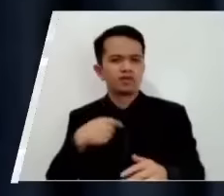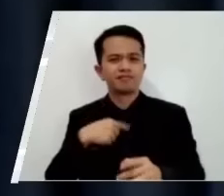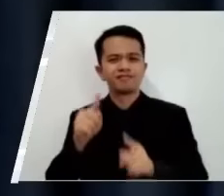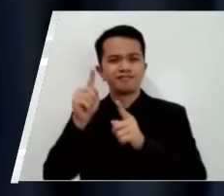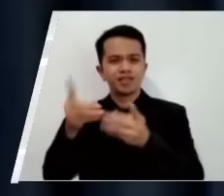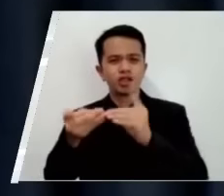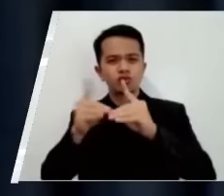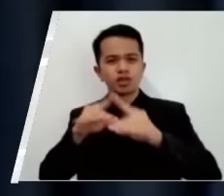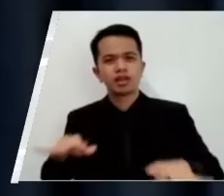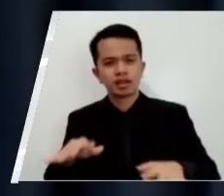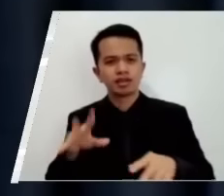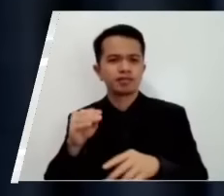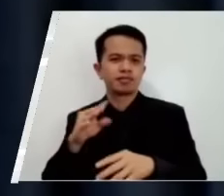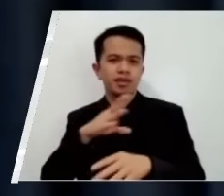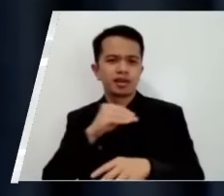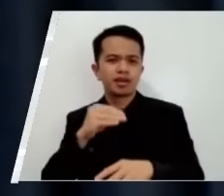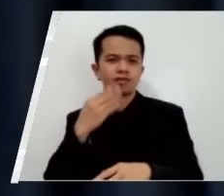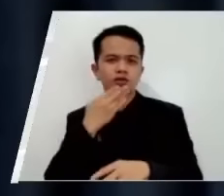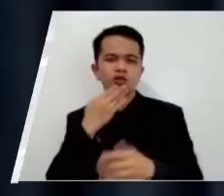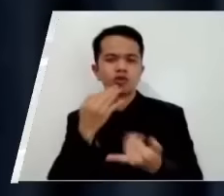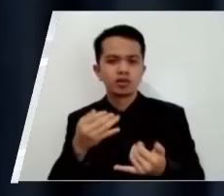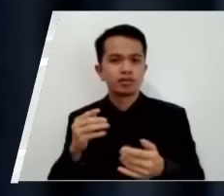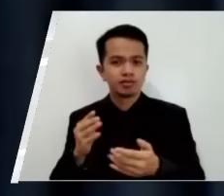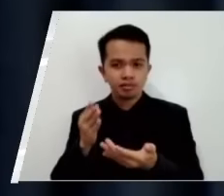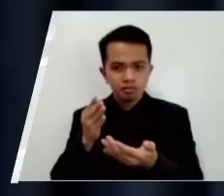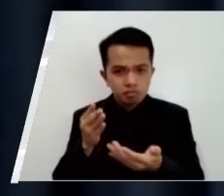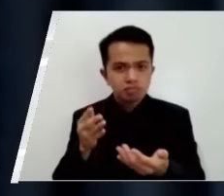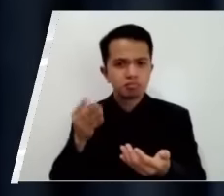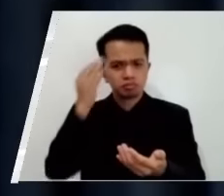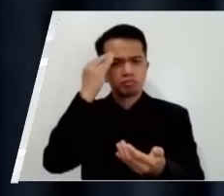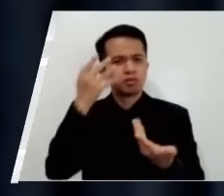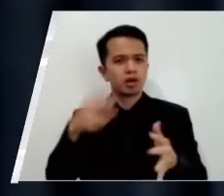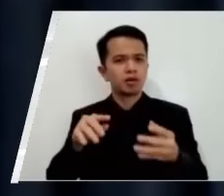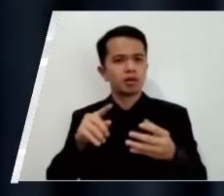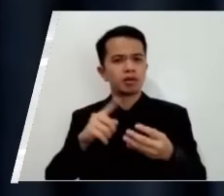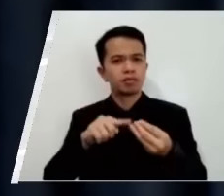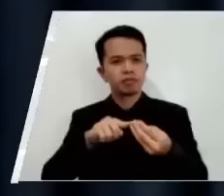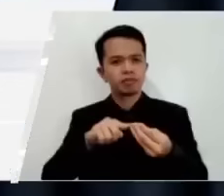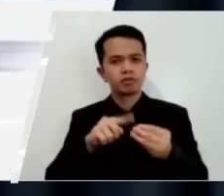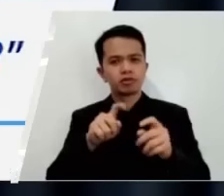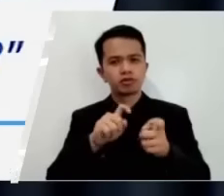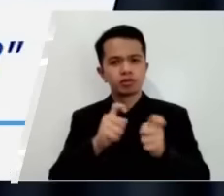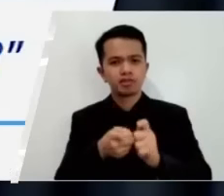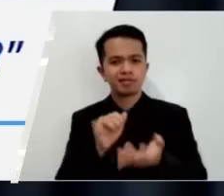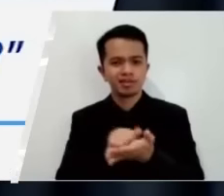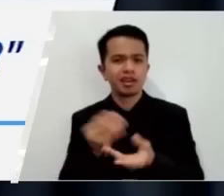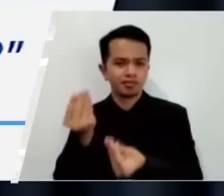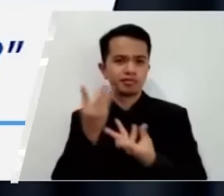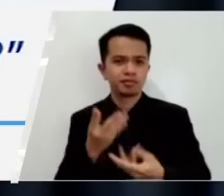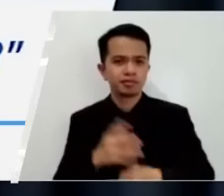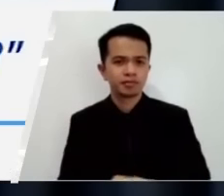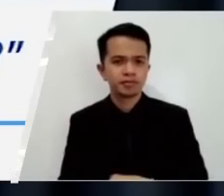landed, he found out that there was already a change and it was finished. That was what he told me.